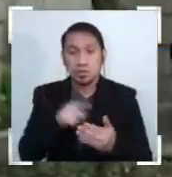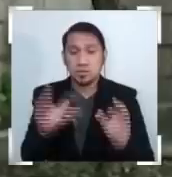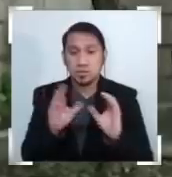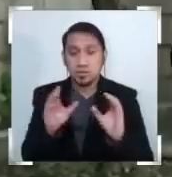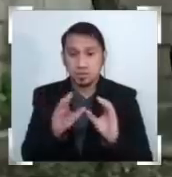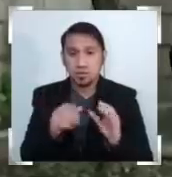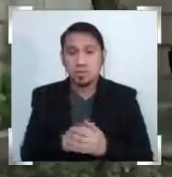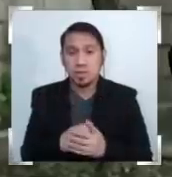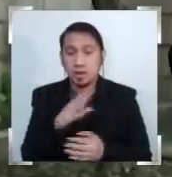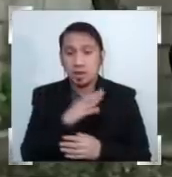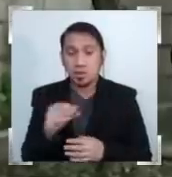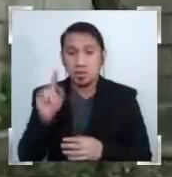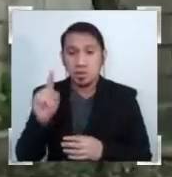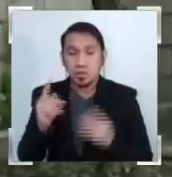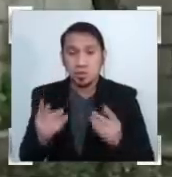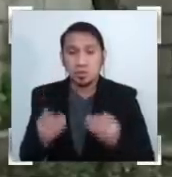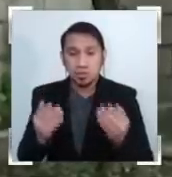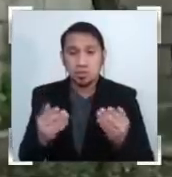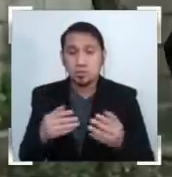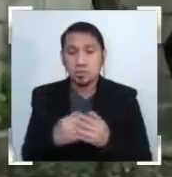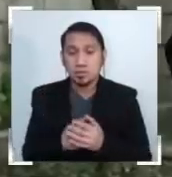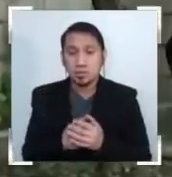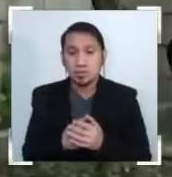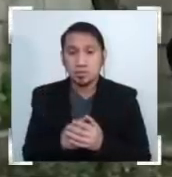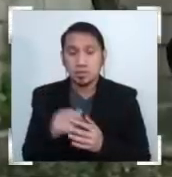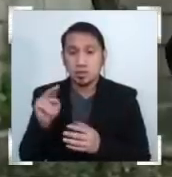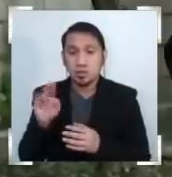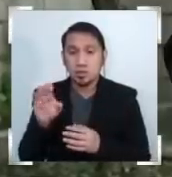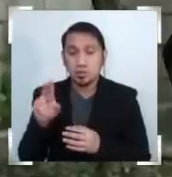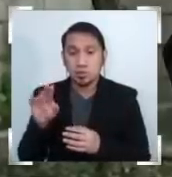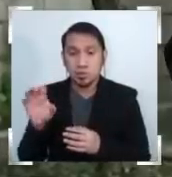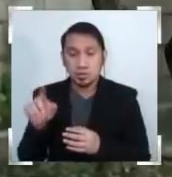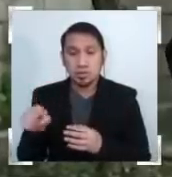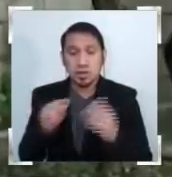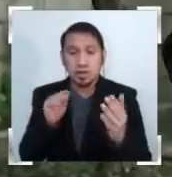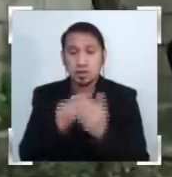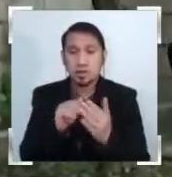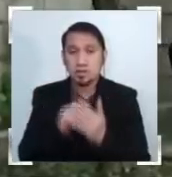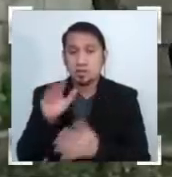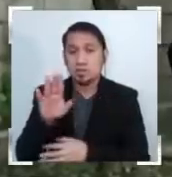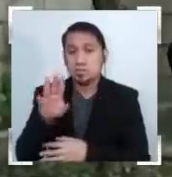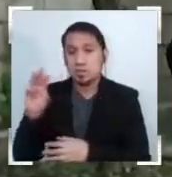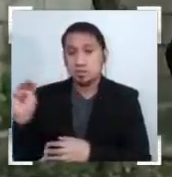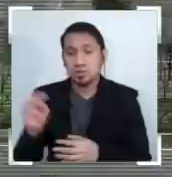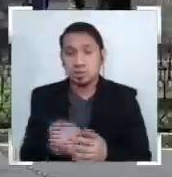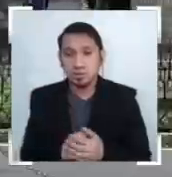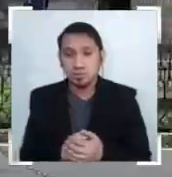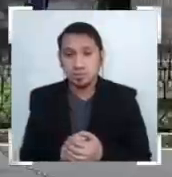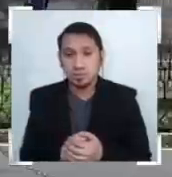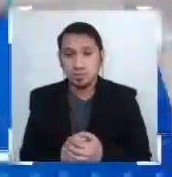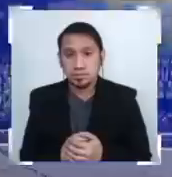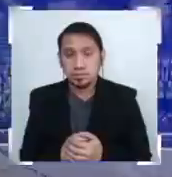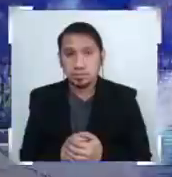Candidacy at 1 petisyon para ideklarang nuisance candidate ang nakahain laban kay Presidential Aspirant Bongbong Marcos. Ako